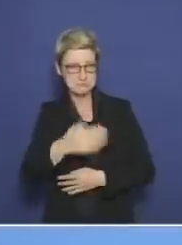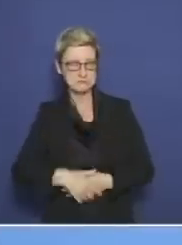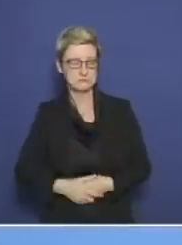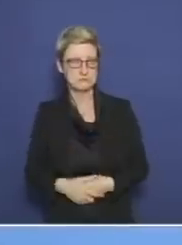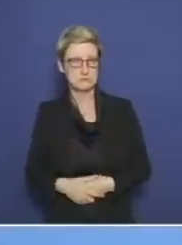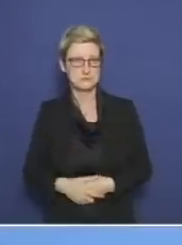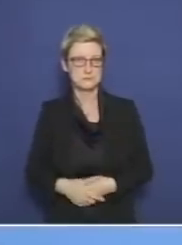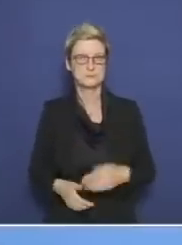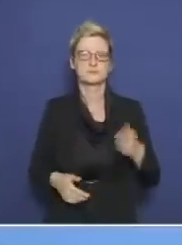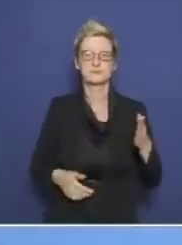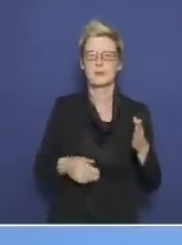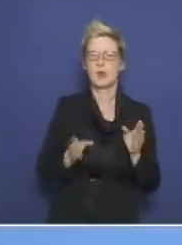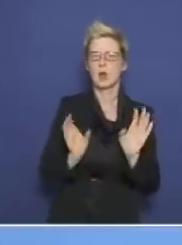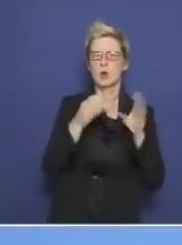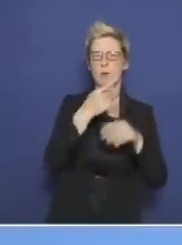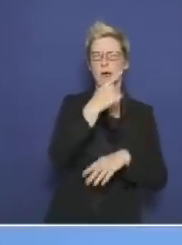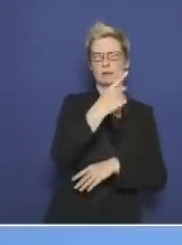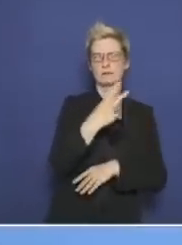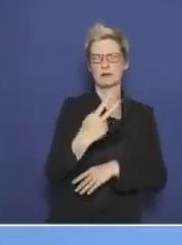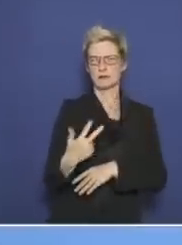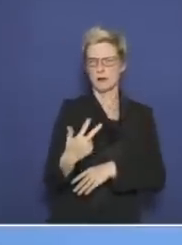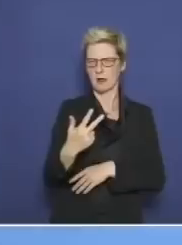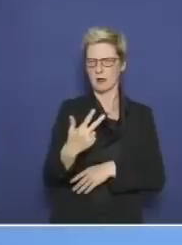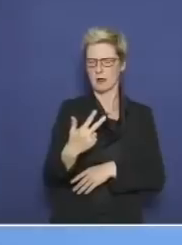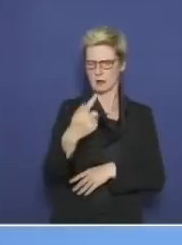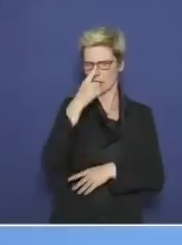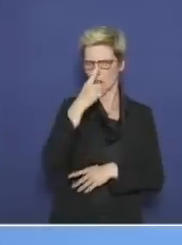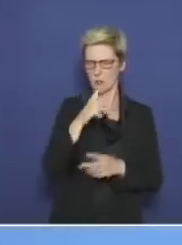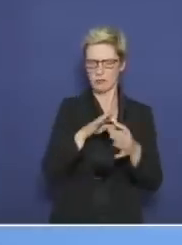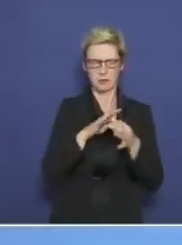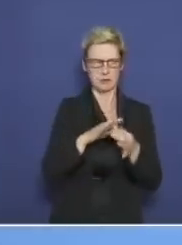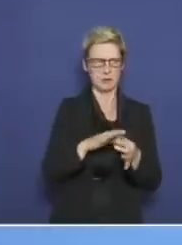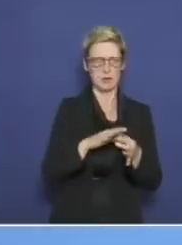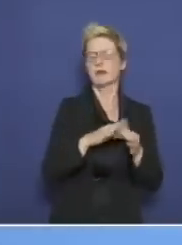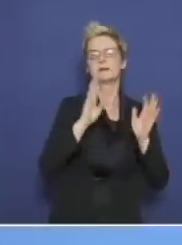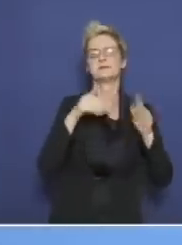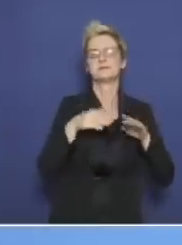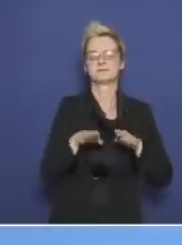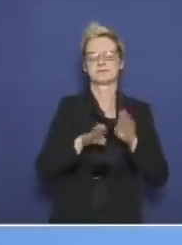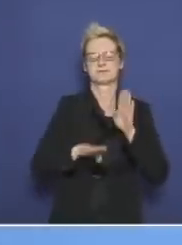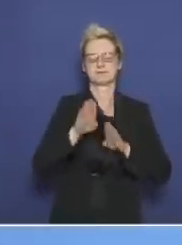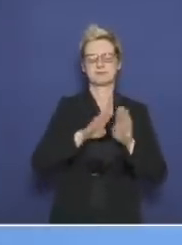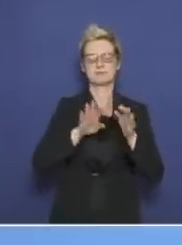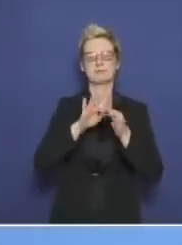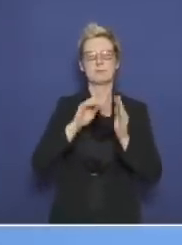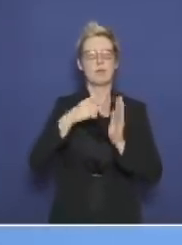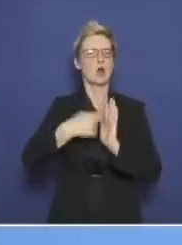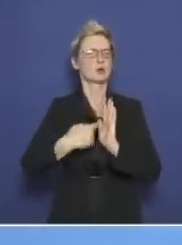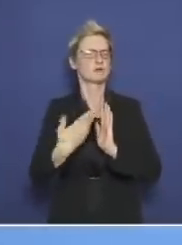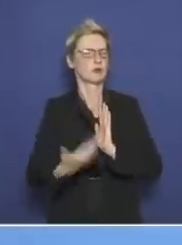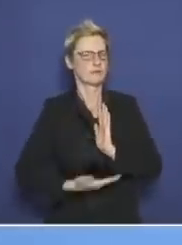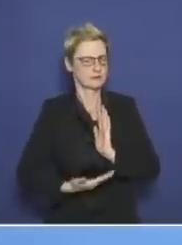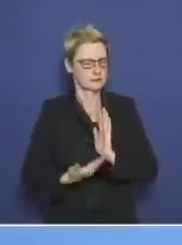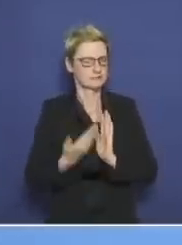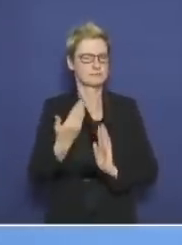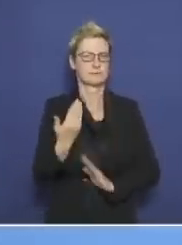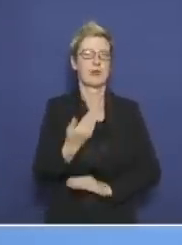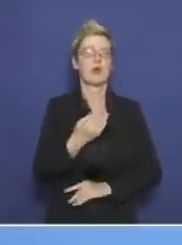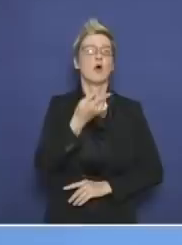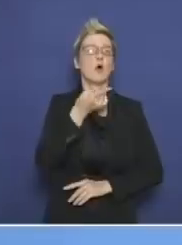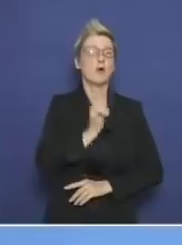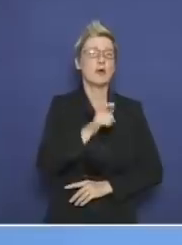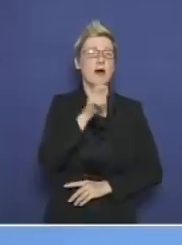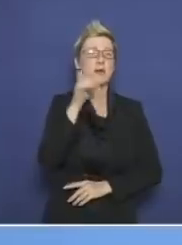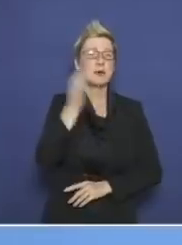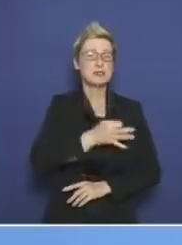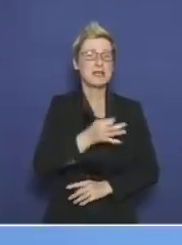sowohl, glaube ich, in Gruppe 1, 2 und 3. Und das ist immer schwierig. Sie müssen ja sehen, wir haben eine Herausforderung. Wir wissen, dass nicht 100% Impfbereitschaft da ist.